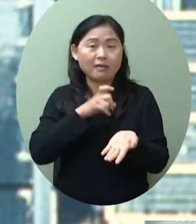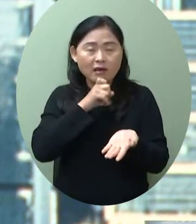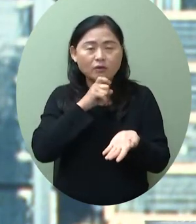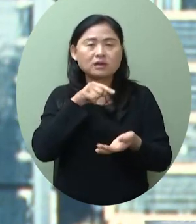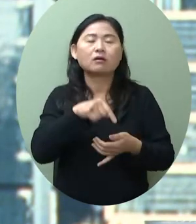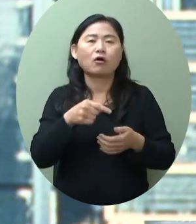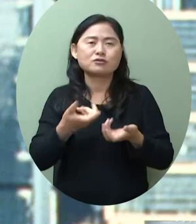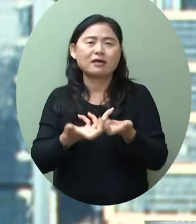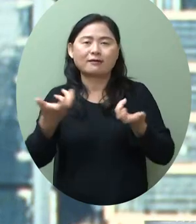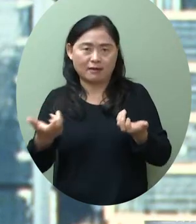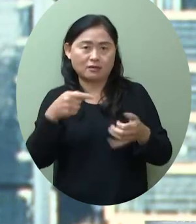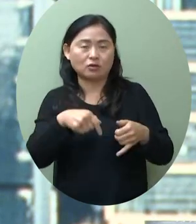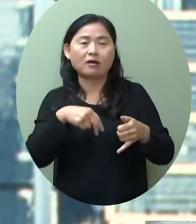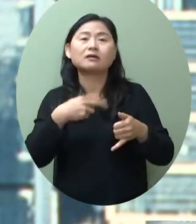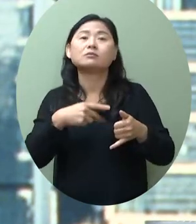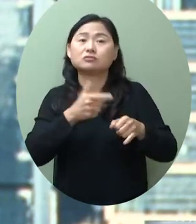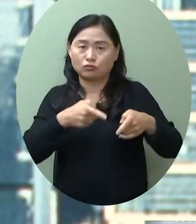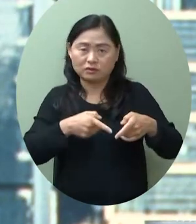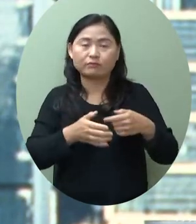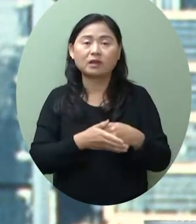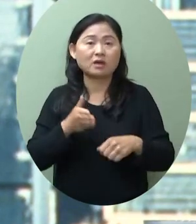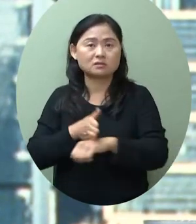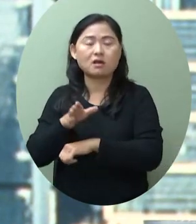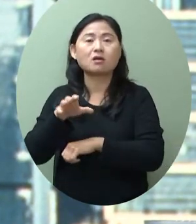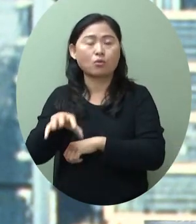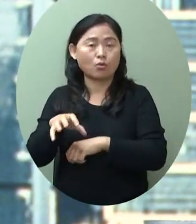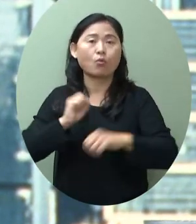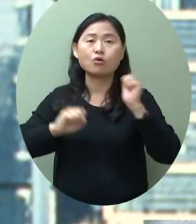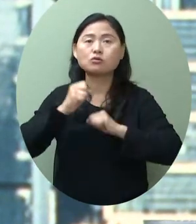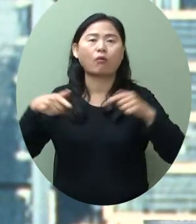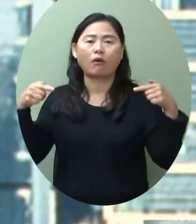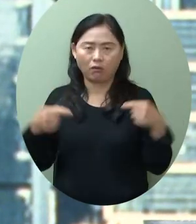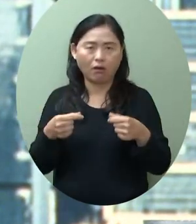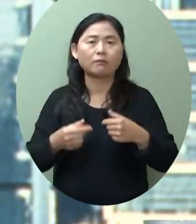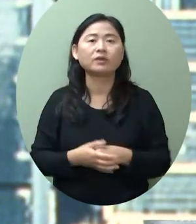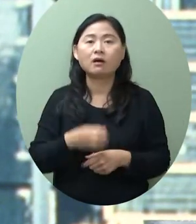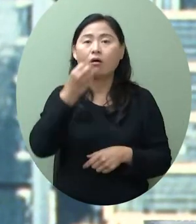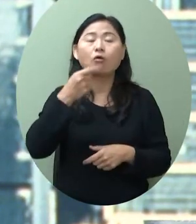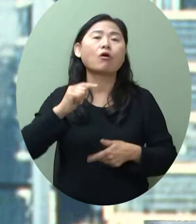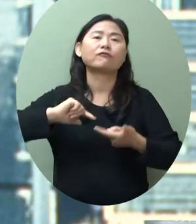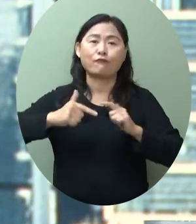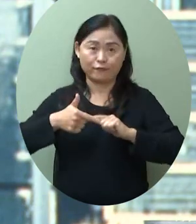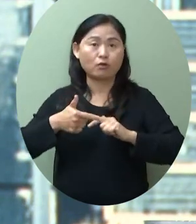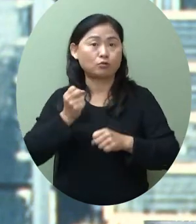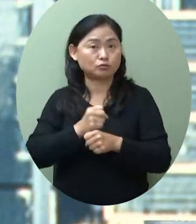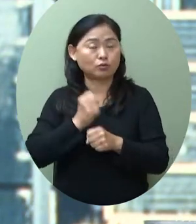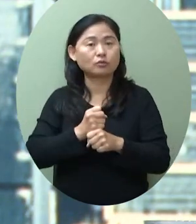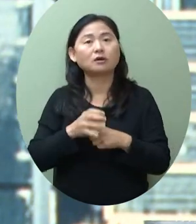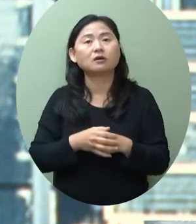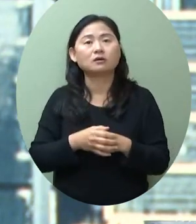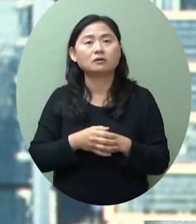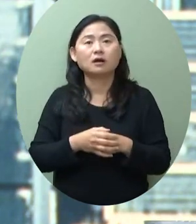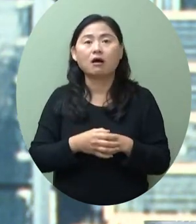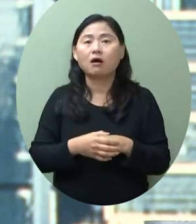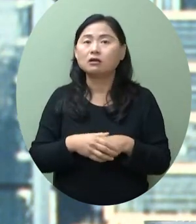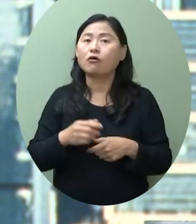緊，從而佢喺社區嘅活動咧就大大減少。呢個係香港用嘅做法。既然係一個都係